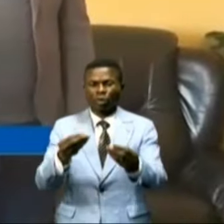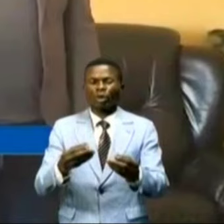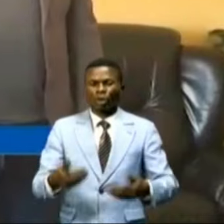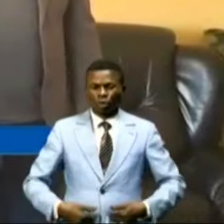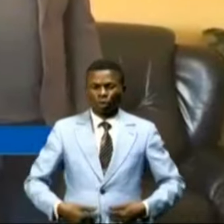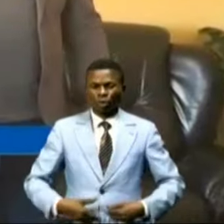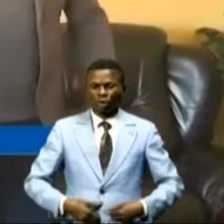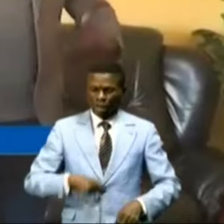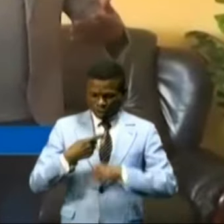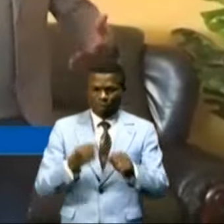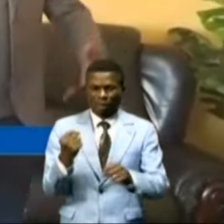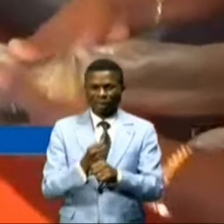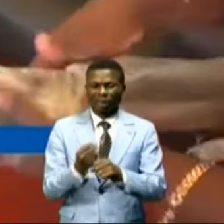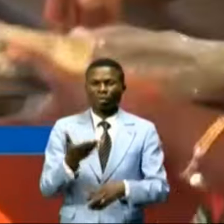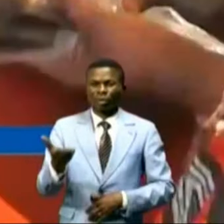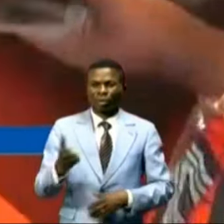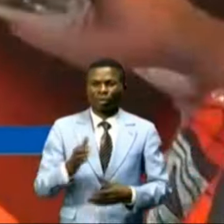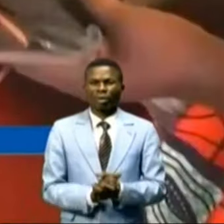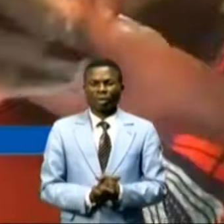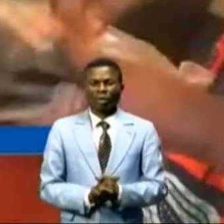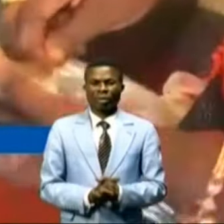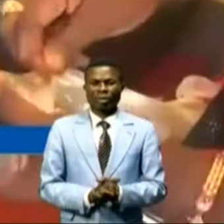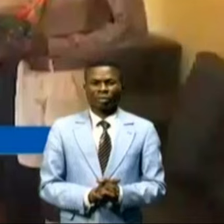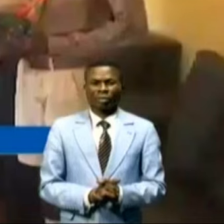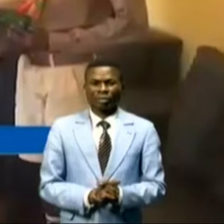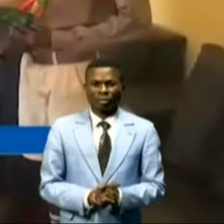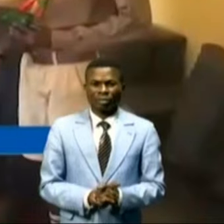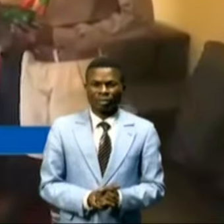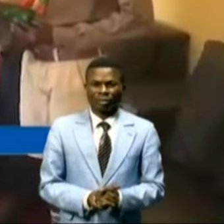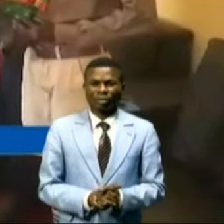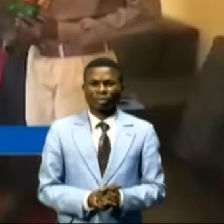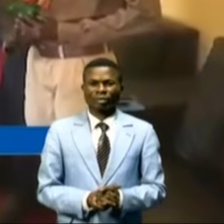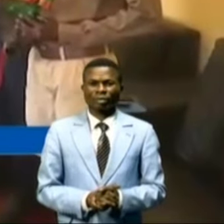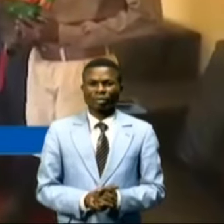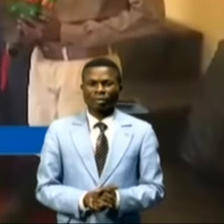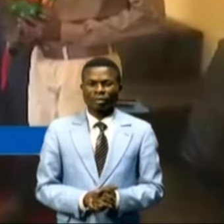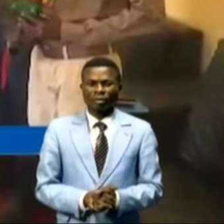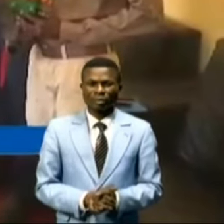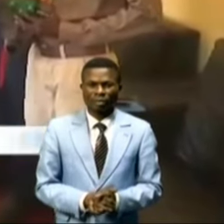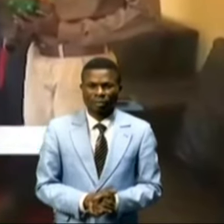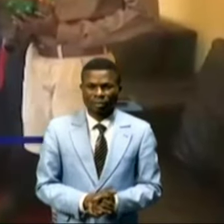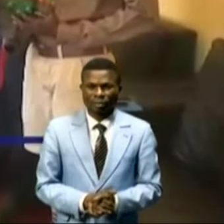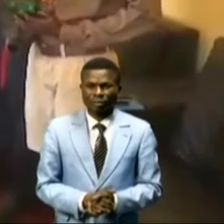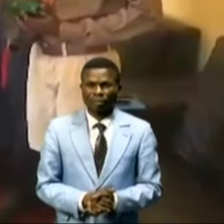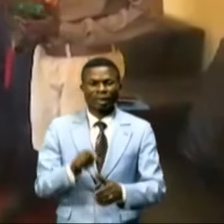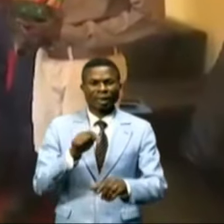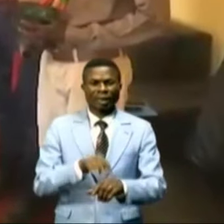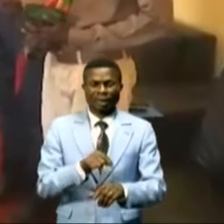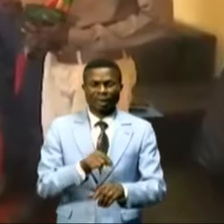pas. D'ailleurs, ça va se concentrer dans le cadre. Transformons notre